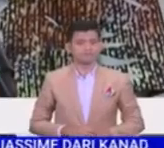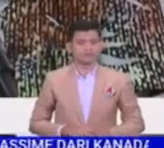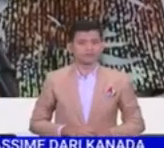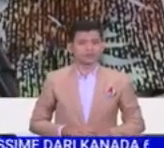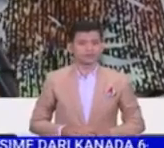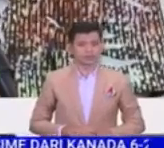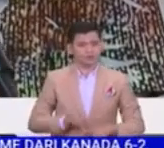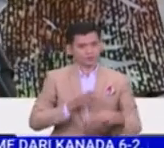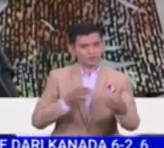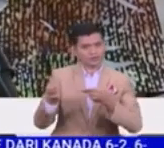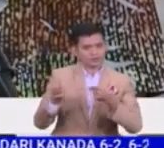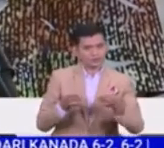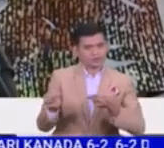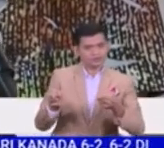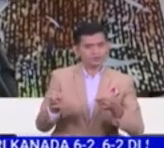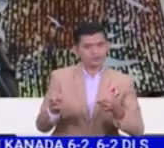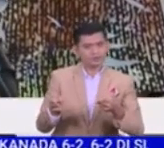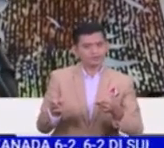usaha-usaha untuk